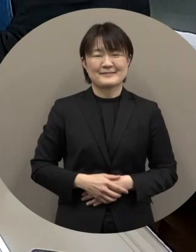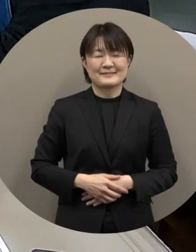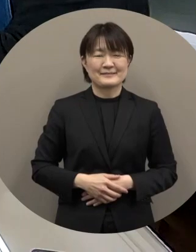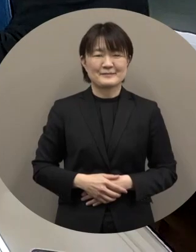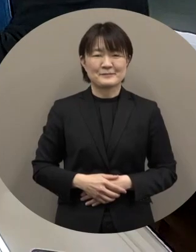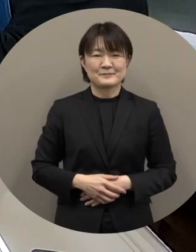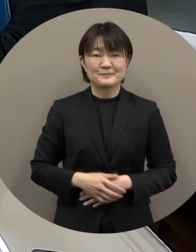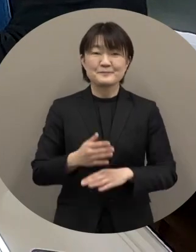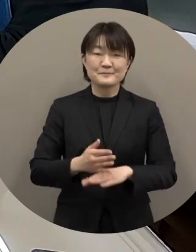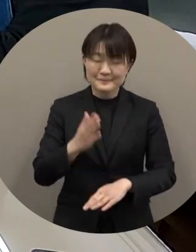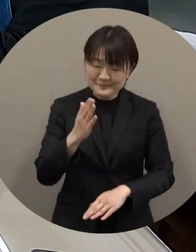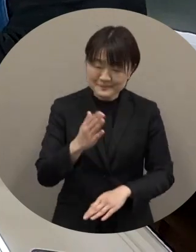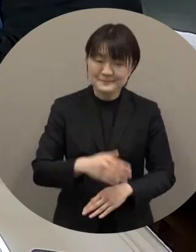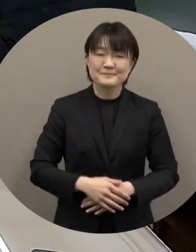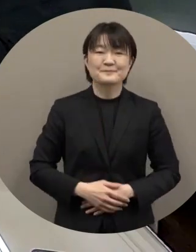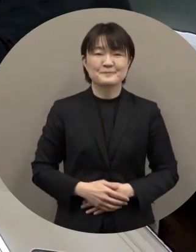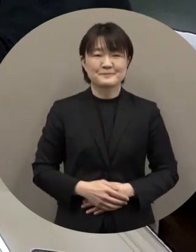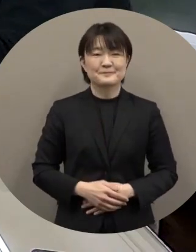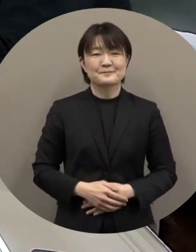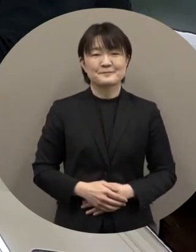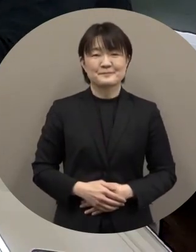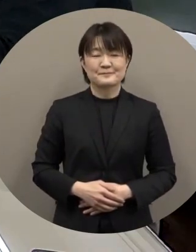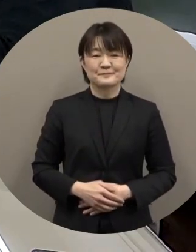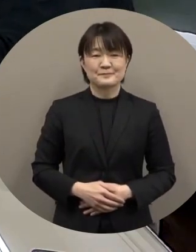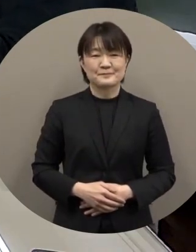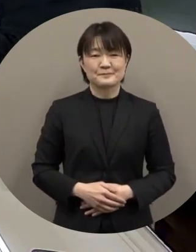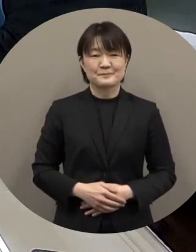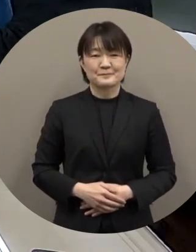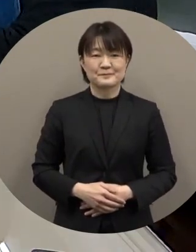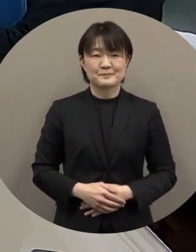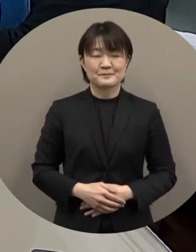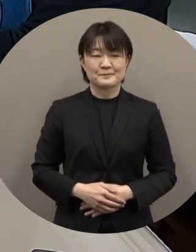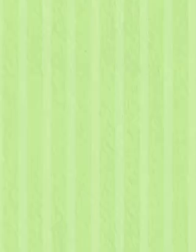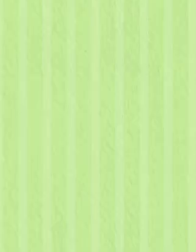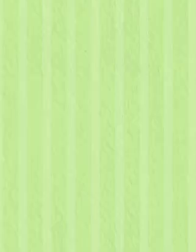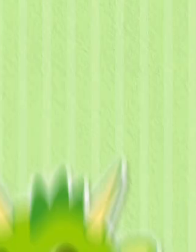い、ありがとうございました。 ありがとうございました。 ありがとうございました。